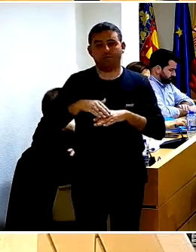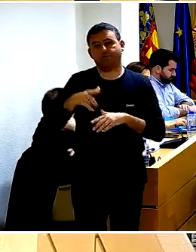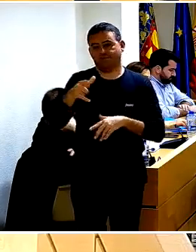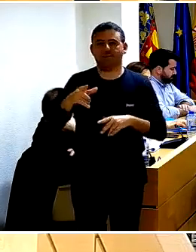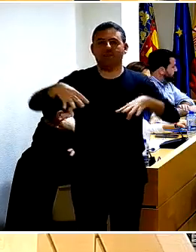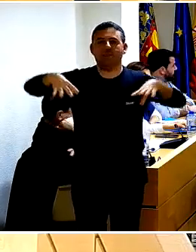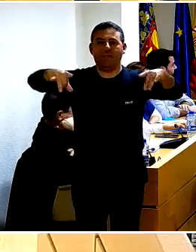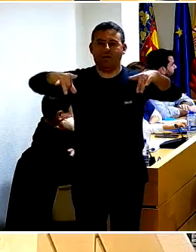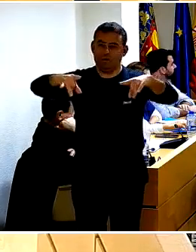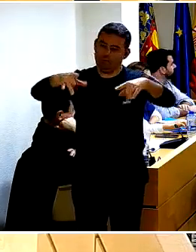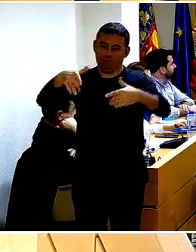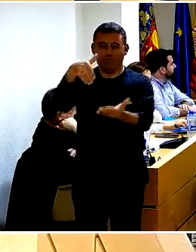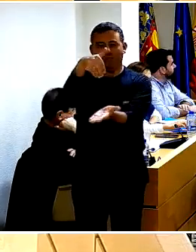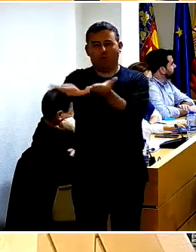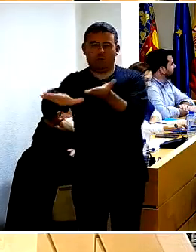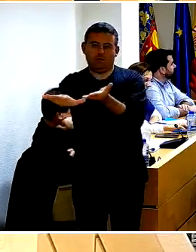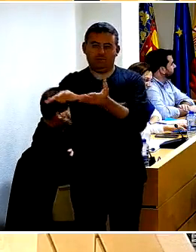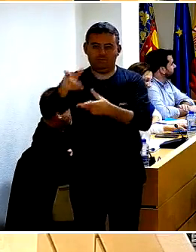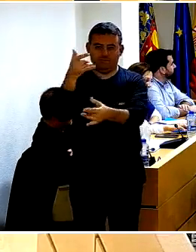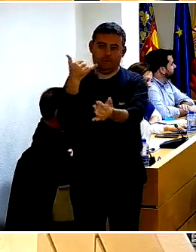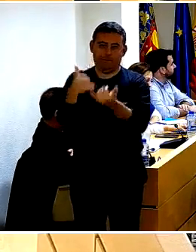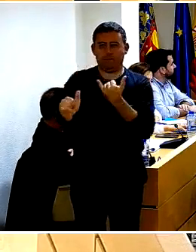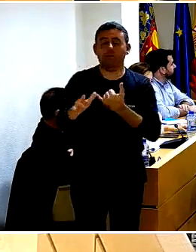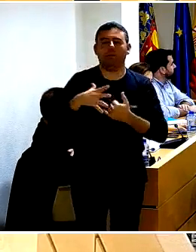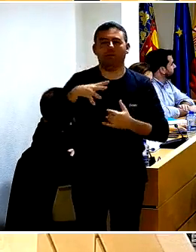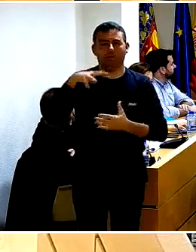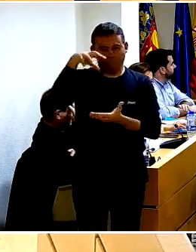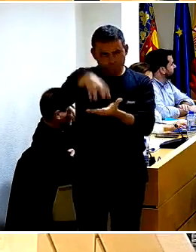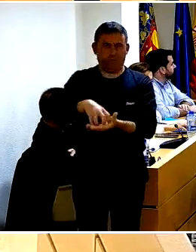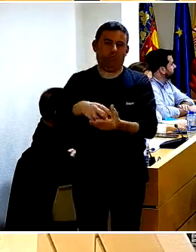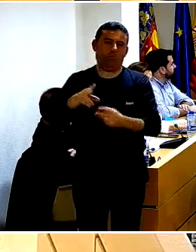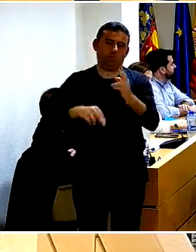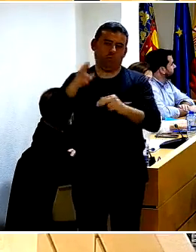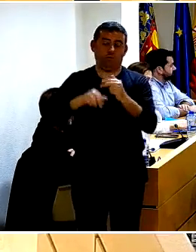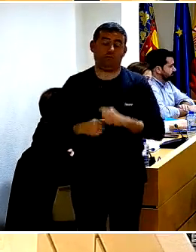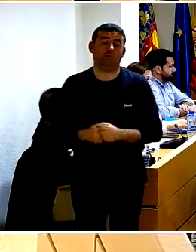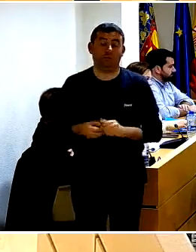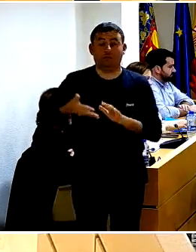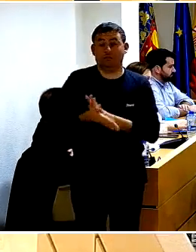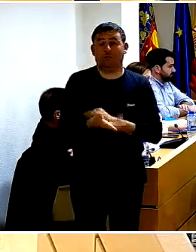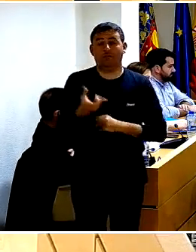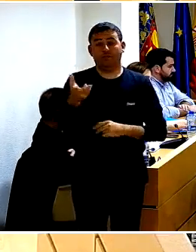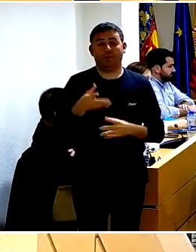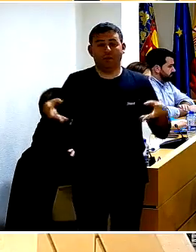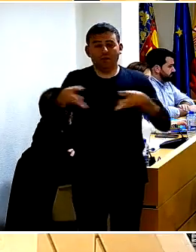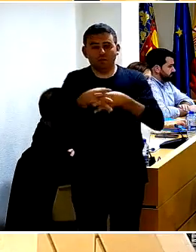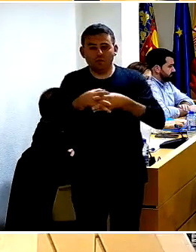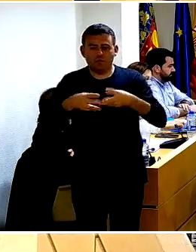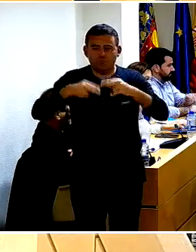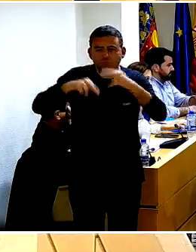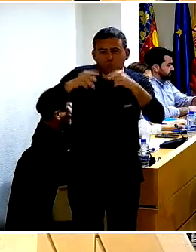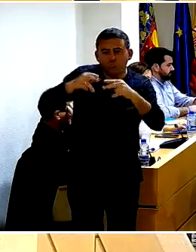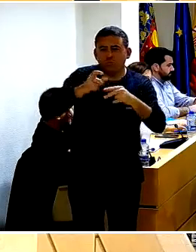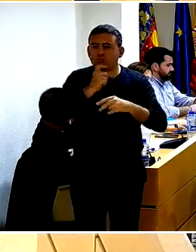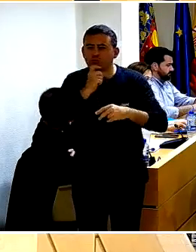traure cara d'aixes iniciatives i d'aixes infraestructures quan no se feien, si haveren sigut recursos de